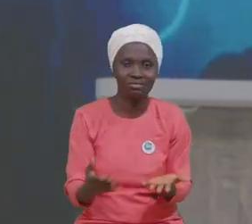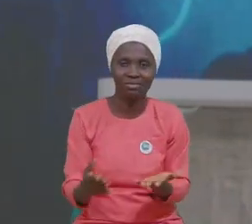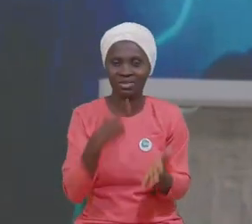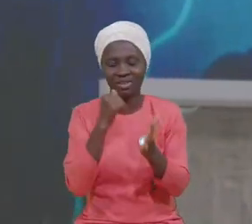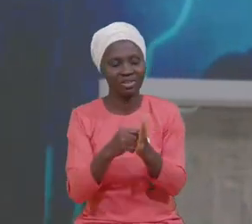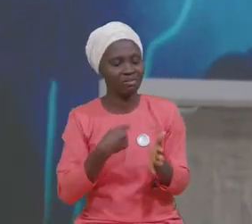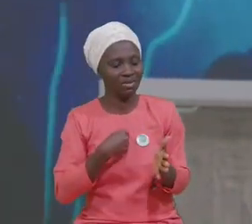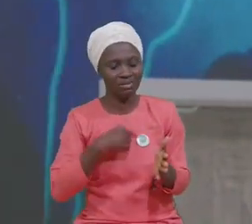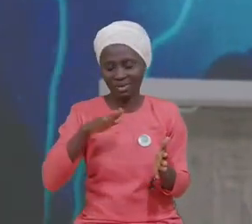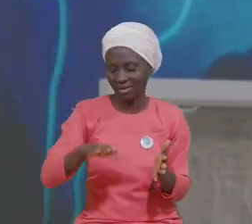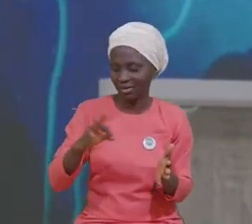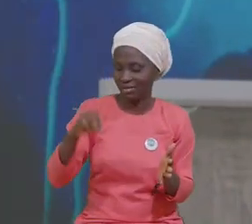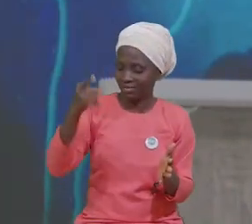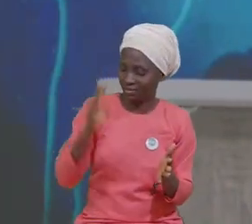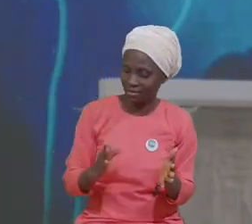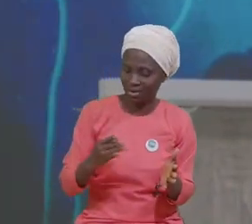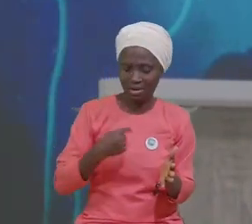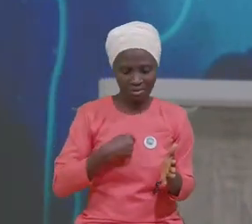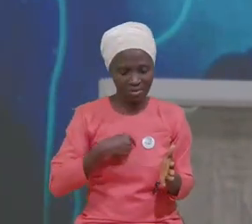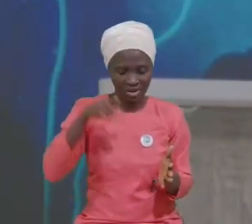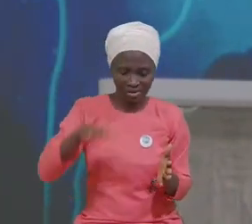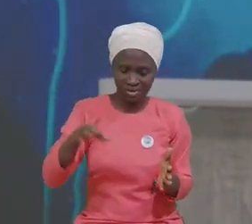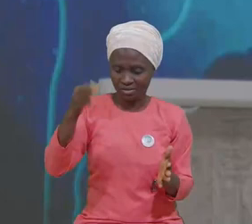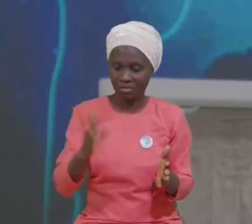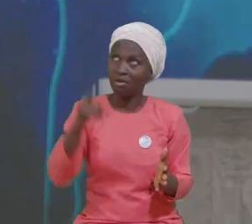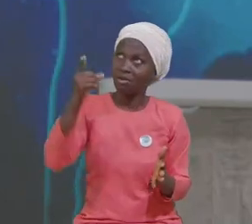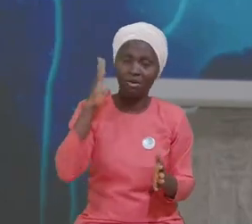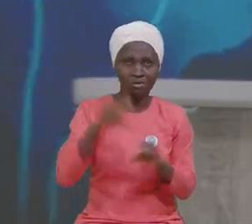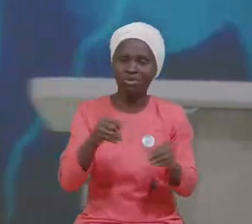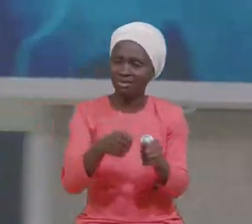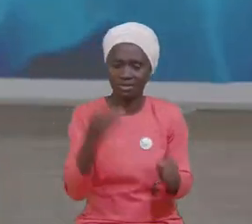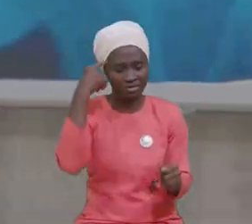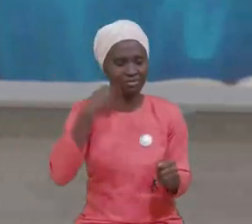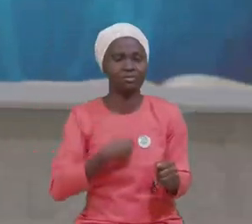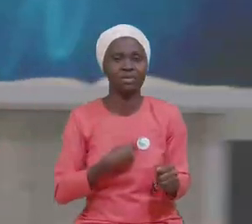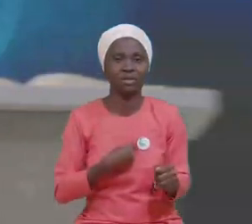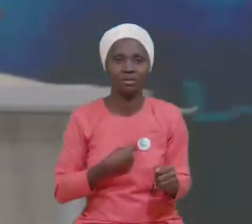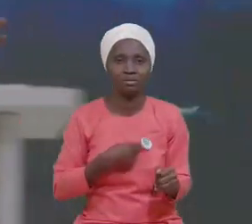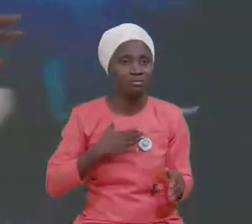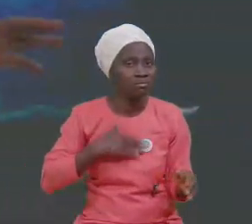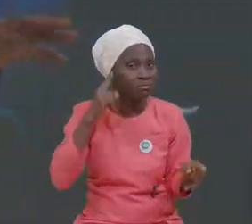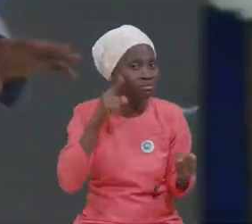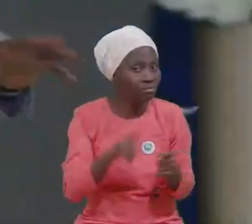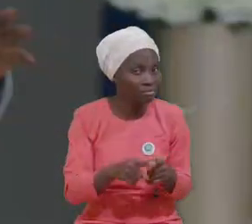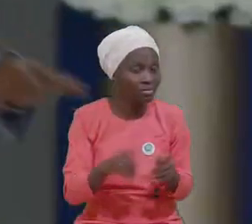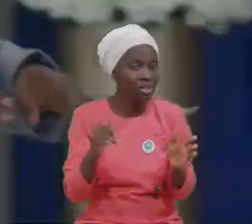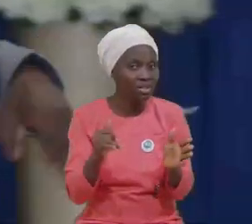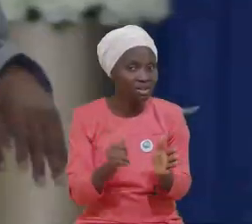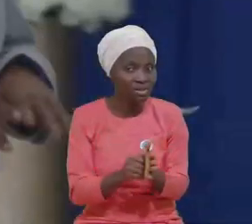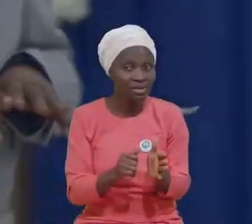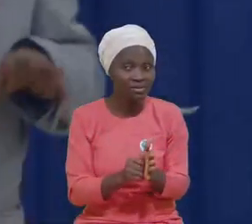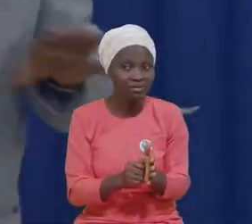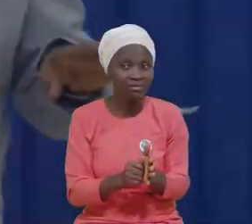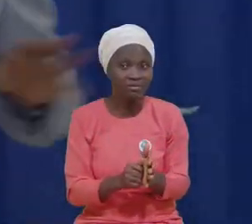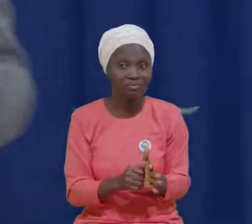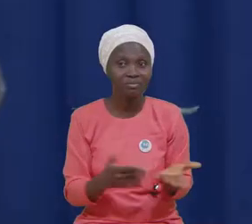disent, « Oh, je suis enfant de Dieu. Dieu fera tout pour moi, mon frère. » C'est comme